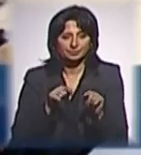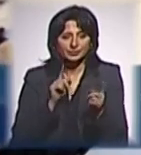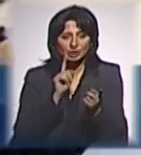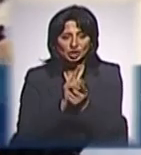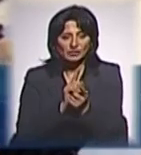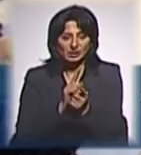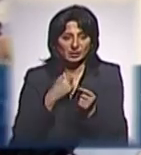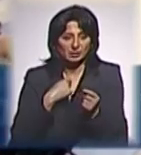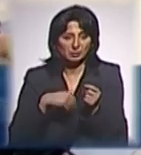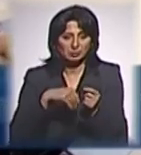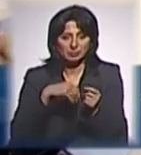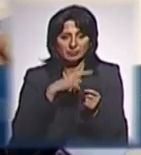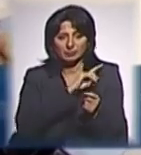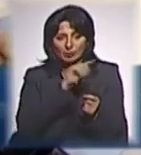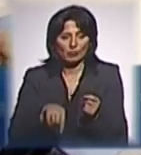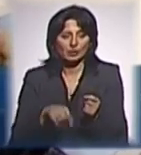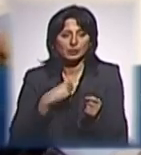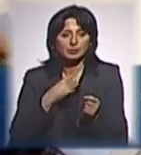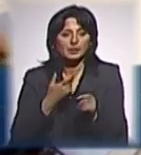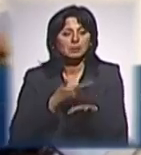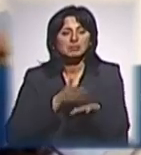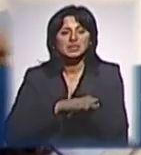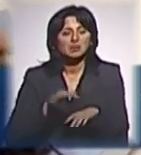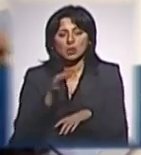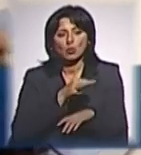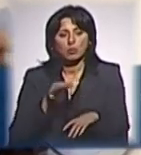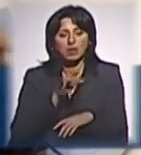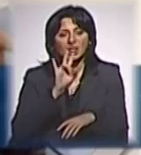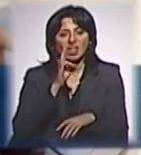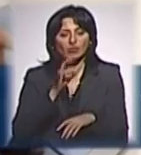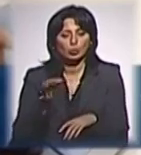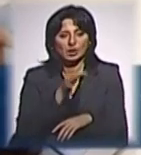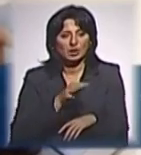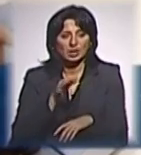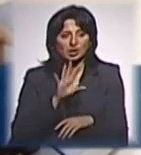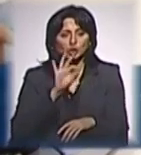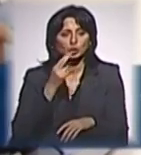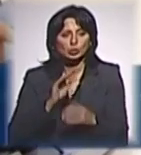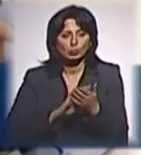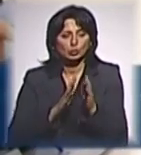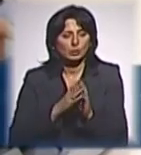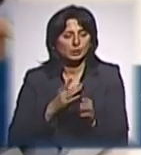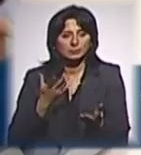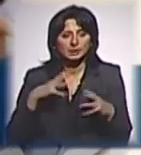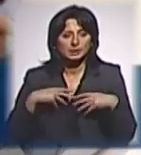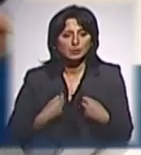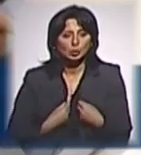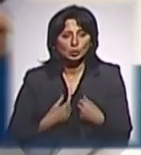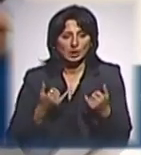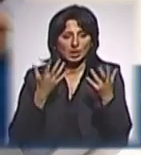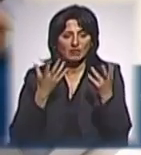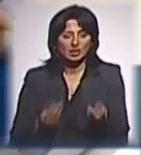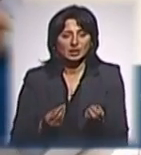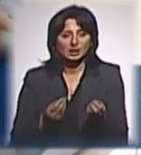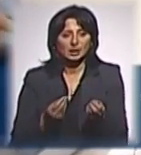შეხვედრიდან მოვდივარ და ძალიან ძიმე უბანია თვითონ ნათლუხის რაიონი თავის სოციალური მდგომარეობით. სამწუხაროდ